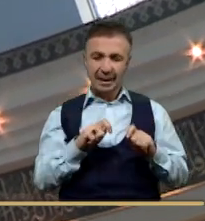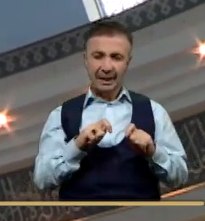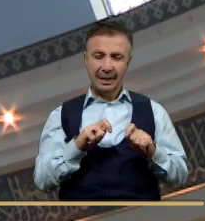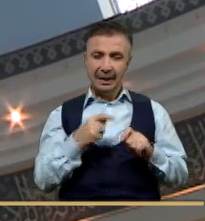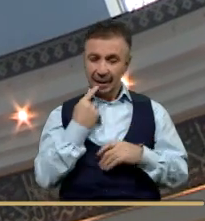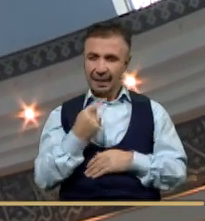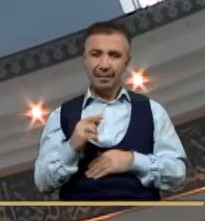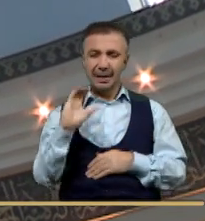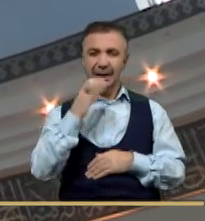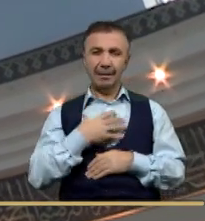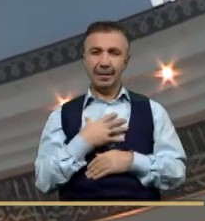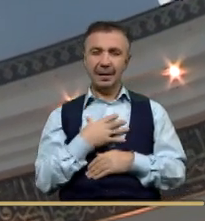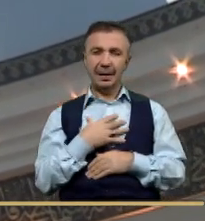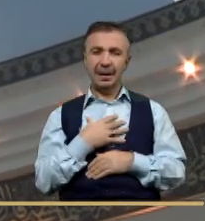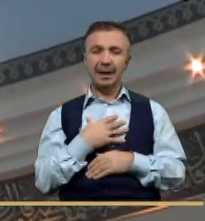mensubuz.